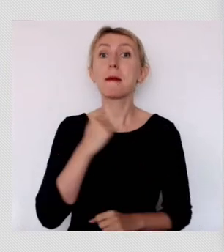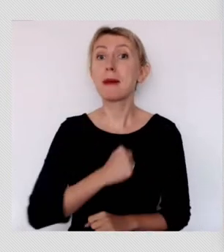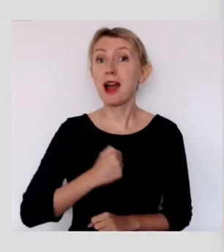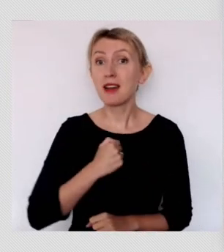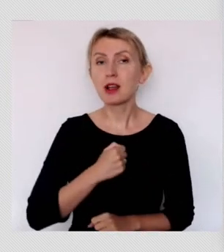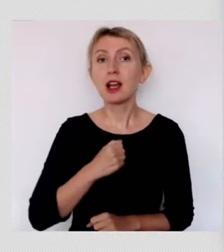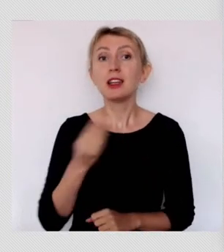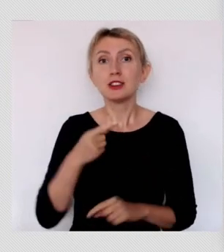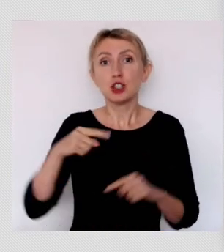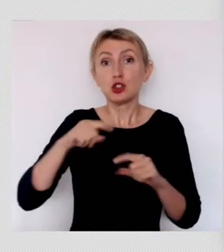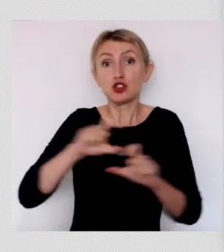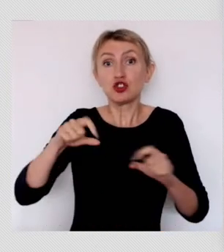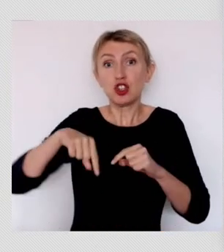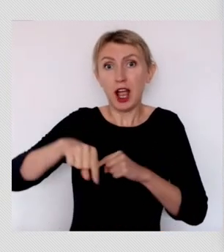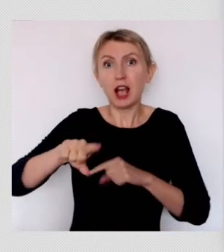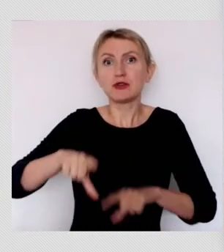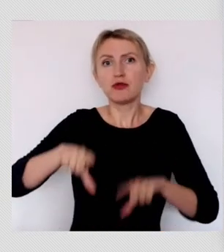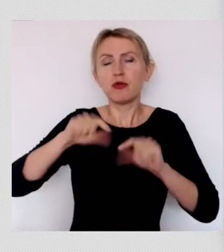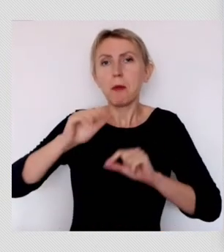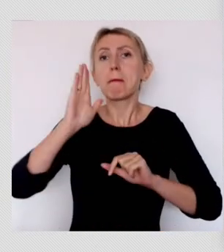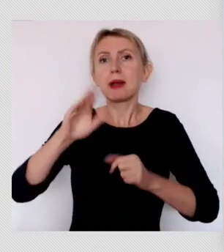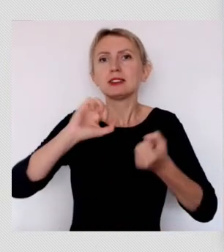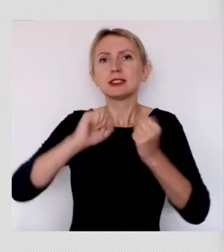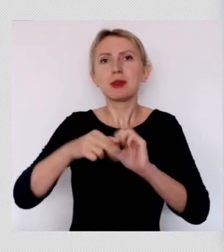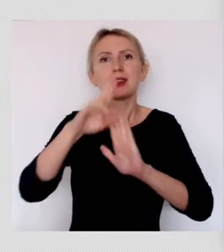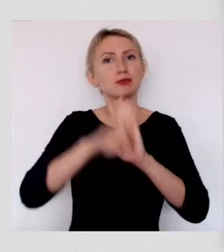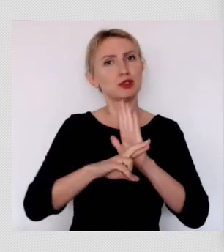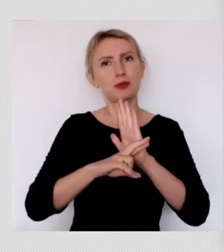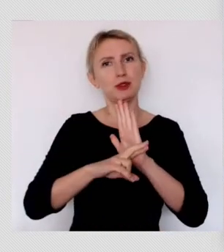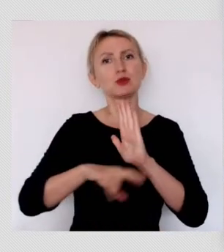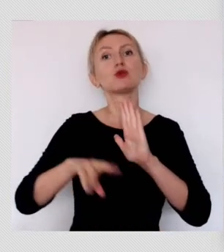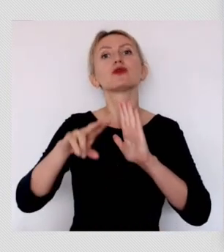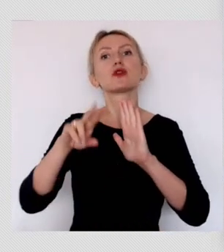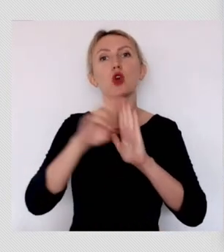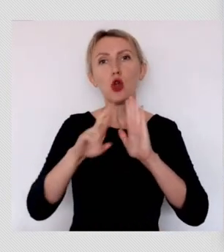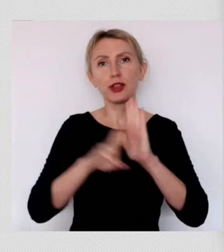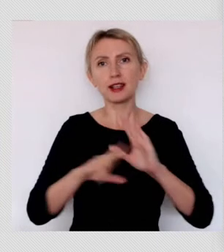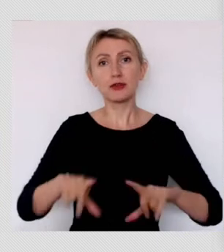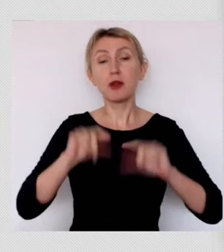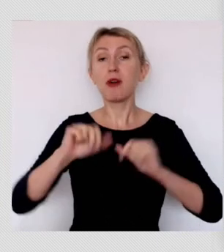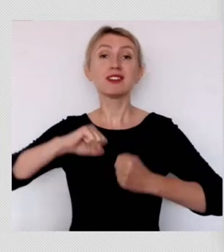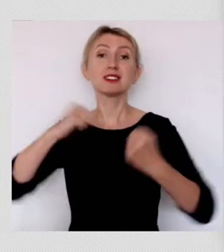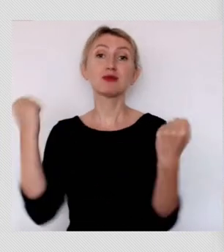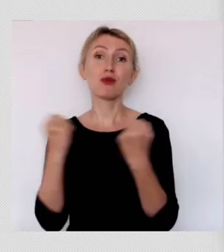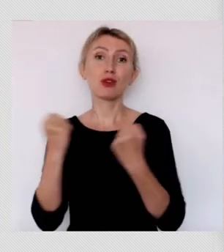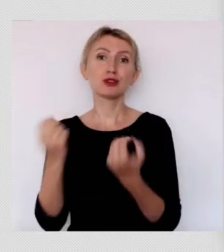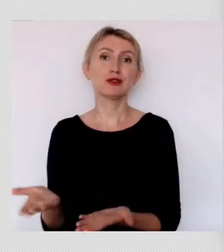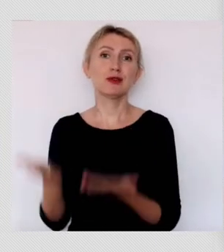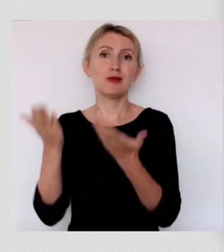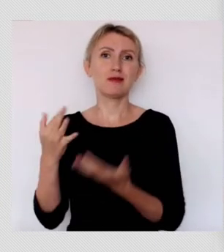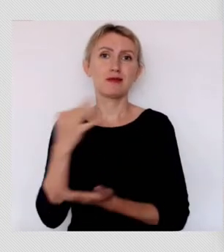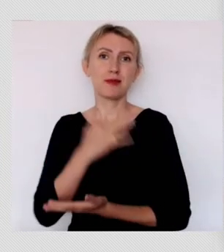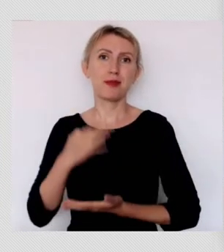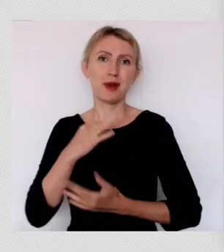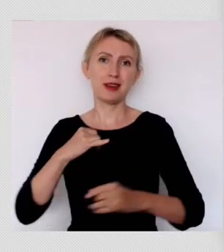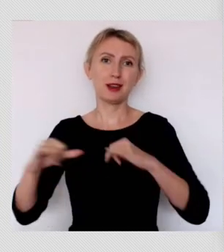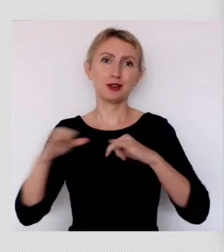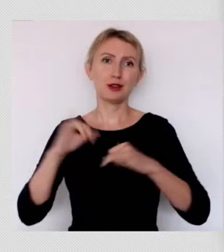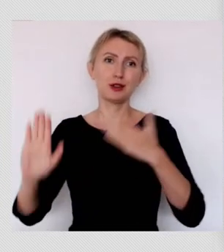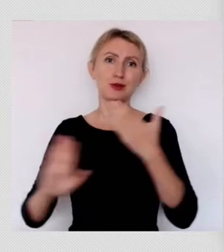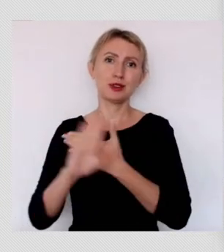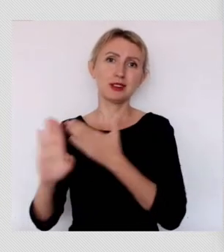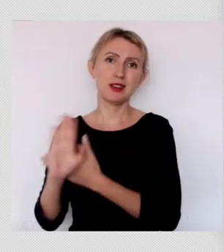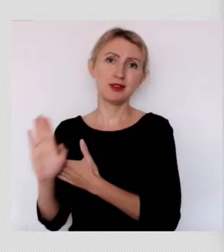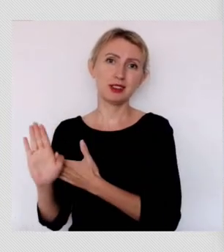do czasu wyborów dojdzie do zmiany przepisów kodeksu wyborczego, które wzmocnią pozycję partii rządzącej i jej przedstawicieli w